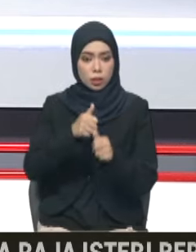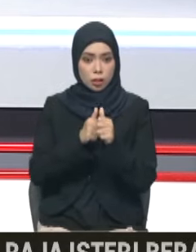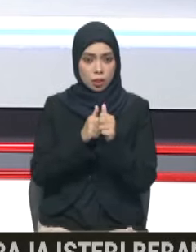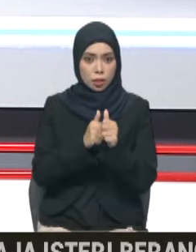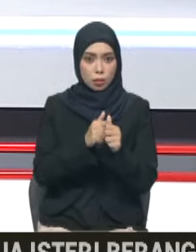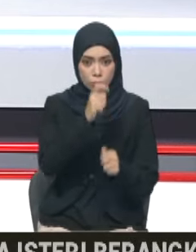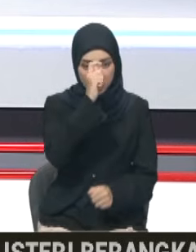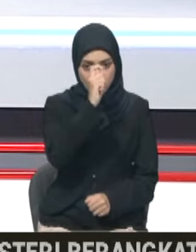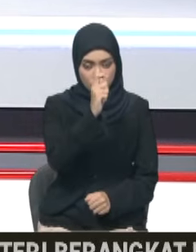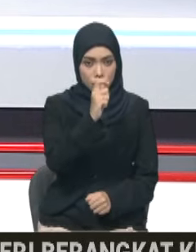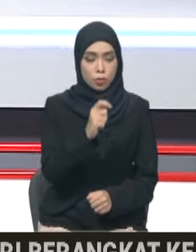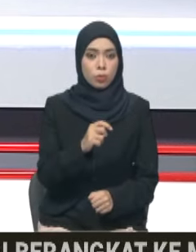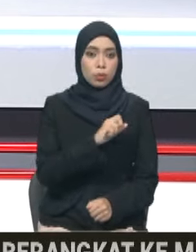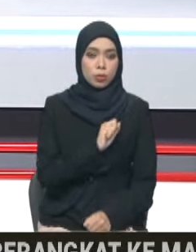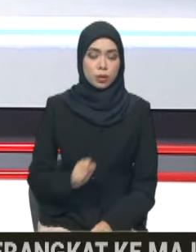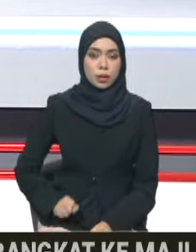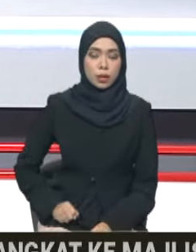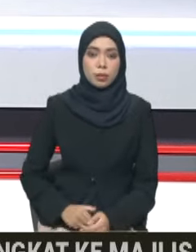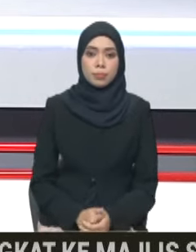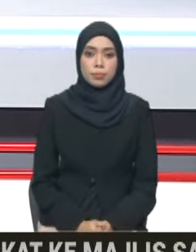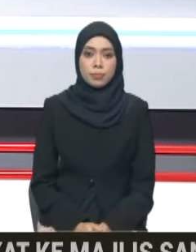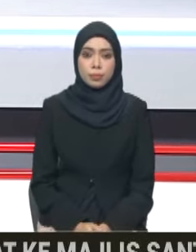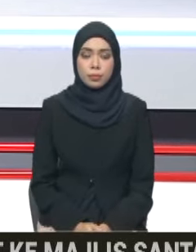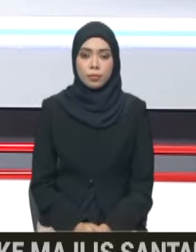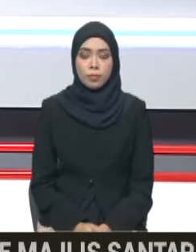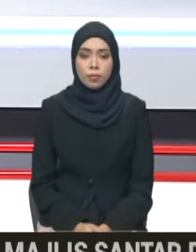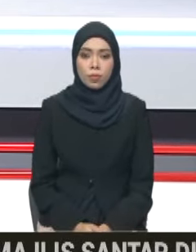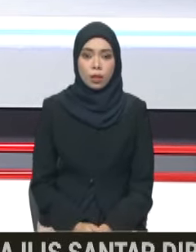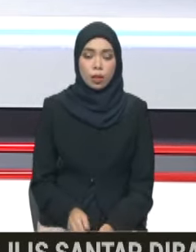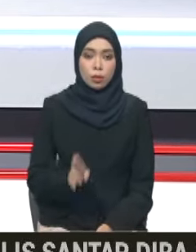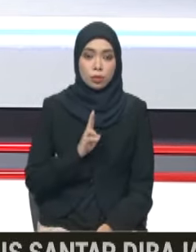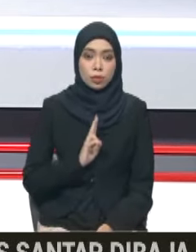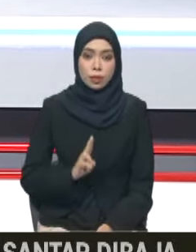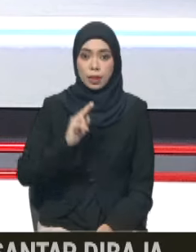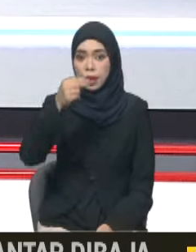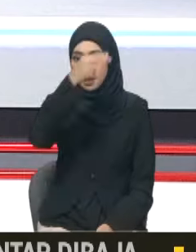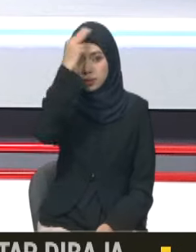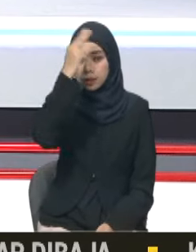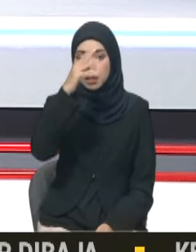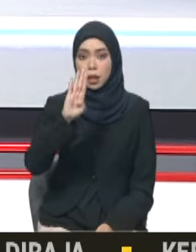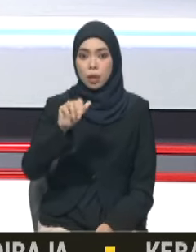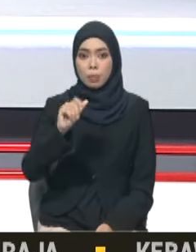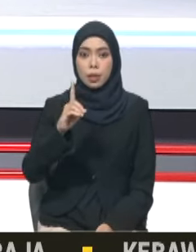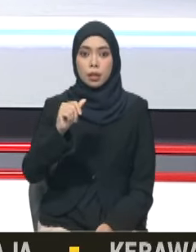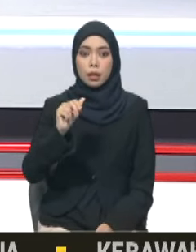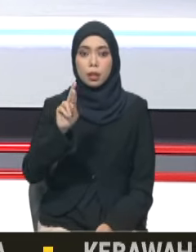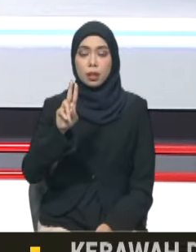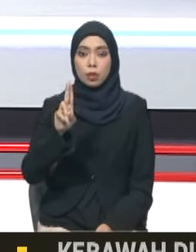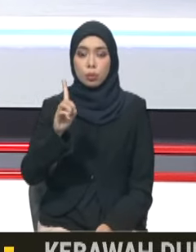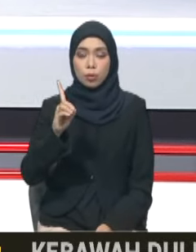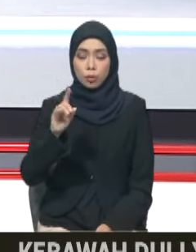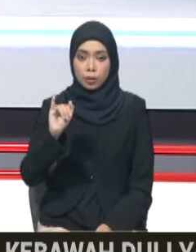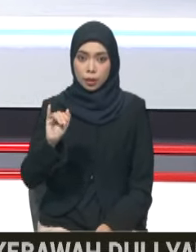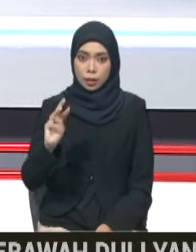Pada heman Yang Berhormat Pihin Udana Khatim Dato' Paduka Seri Setia Ustaz Haji Aung Badaruddin bin Pengarah Dato' Paduka Haji